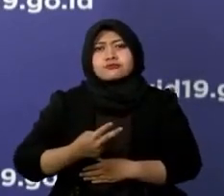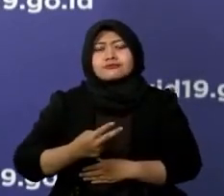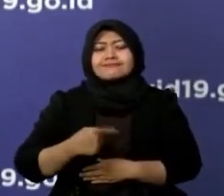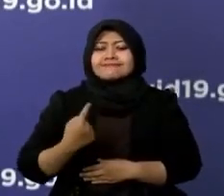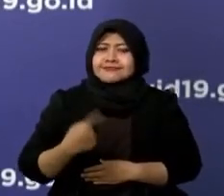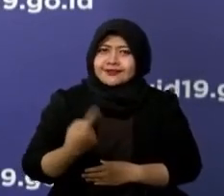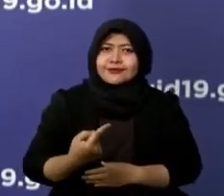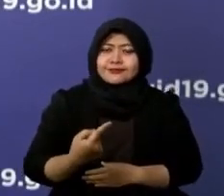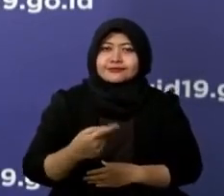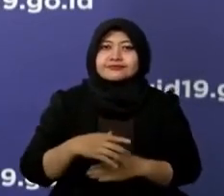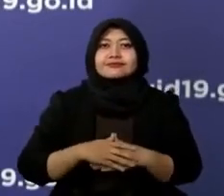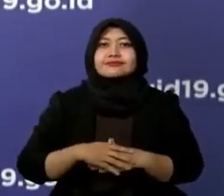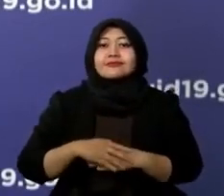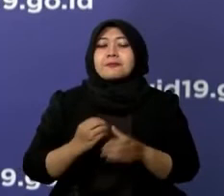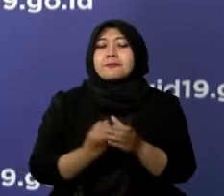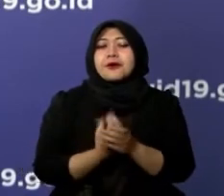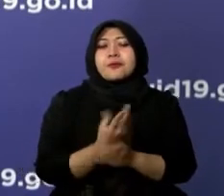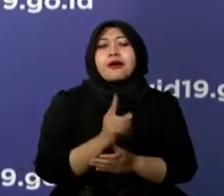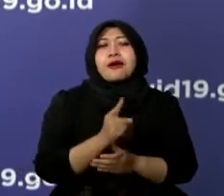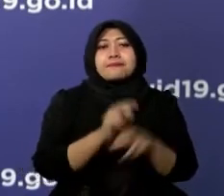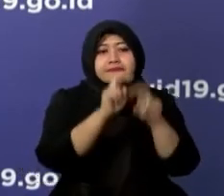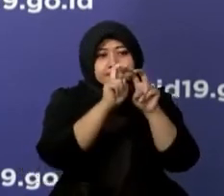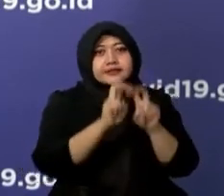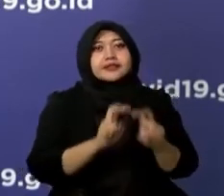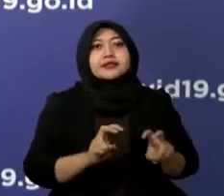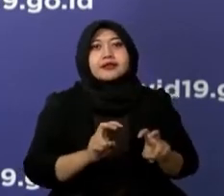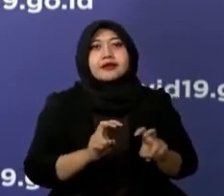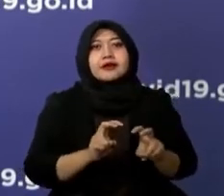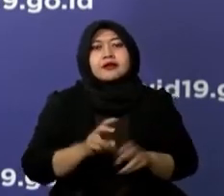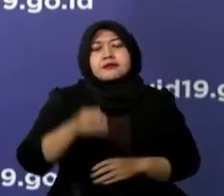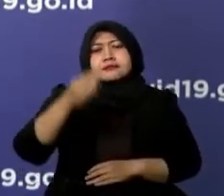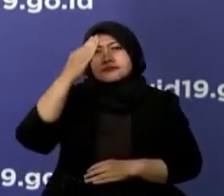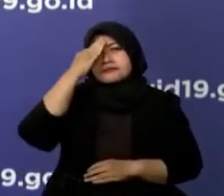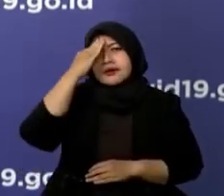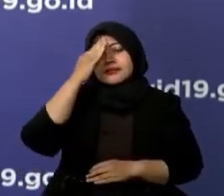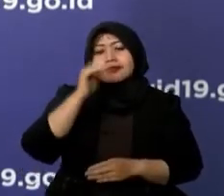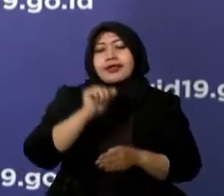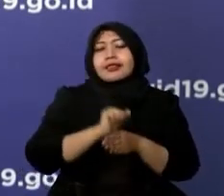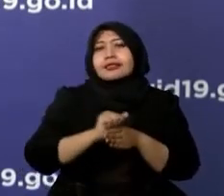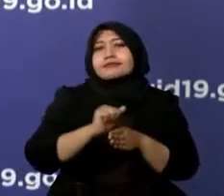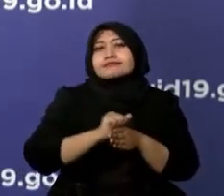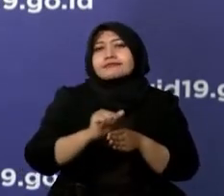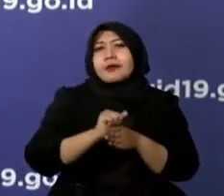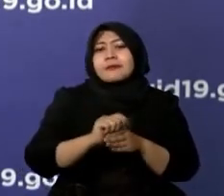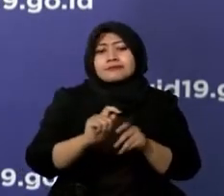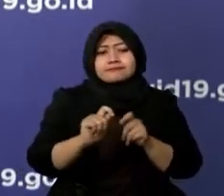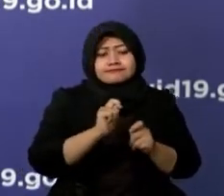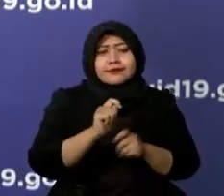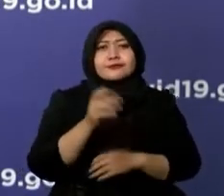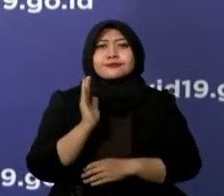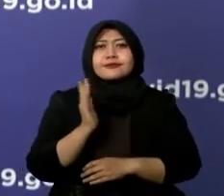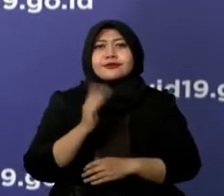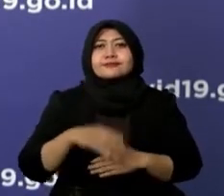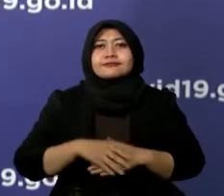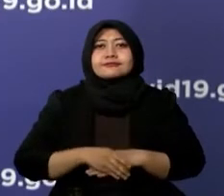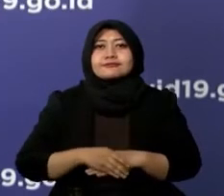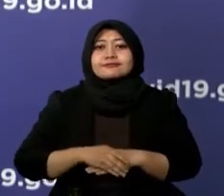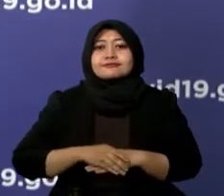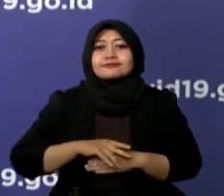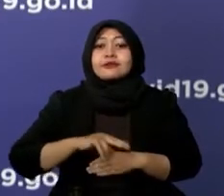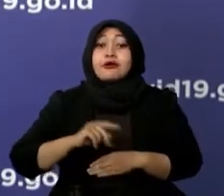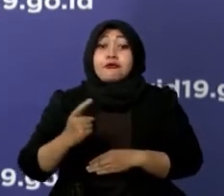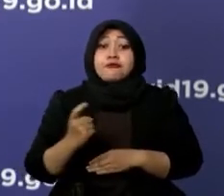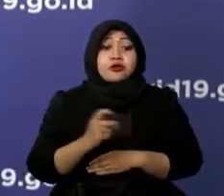waktu. Ada perkembangan, penelitian, dan pengetahuan tentang terapi yang sudah diuji cobakan. Perubahan